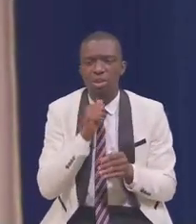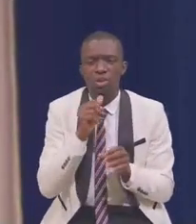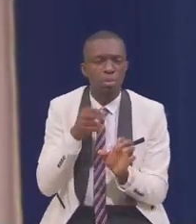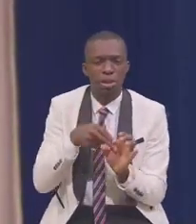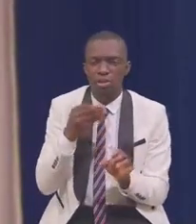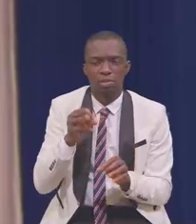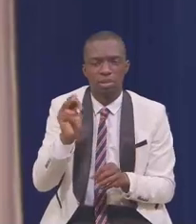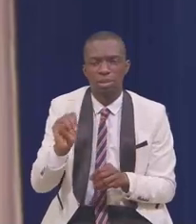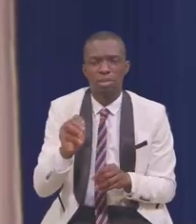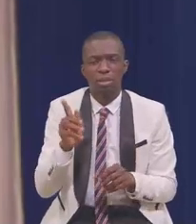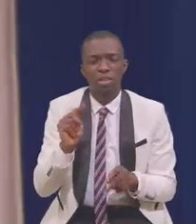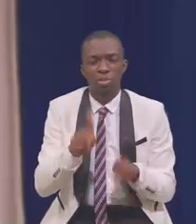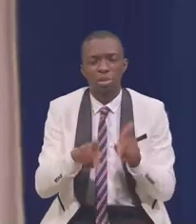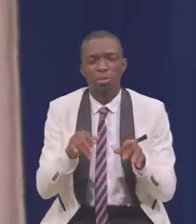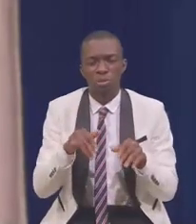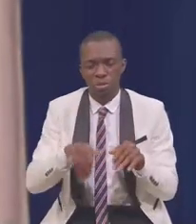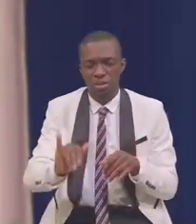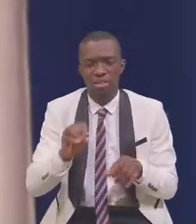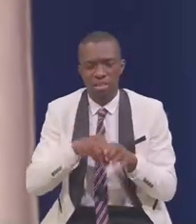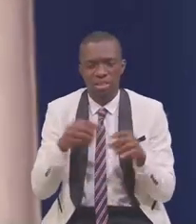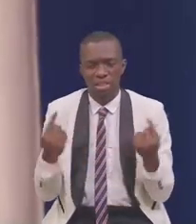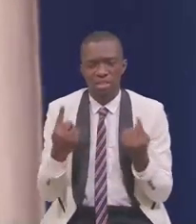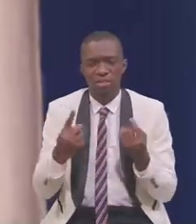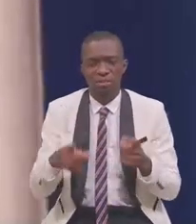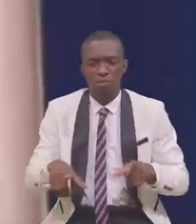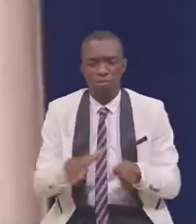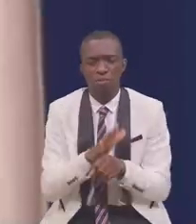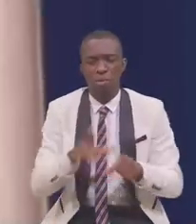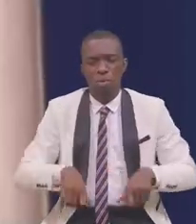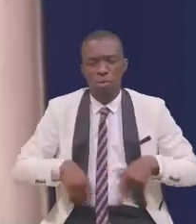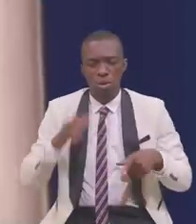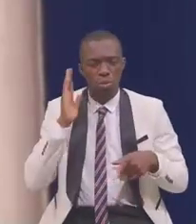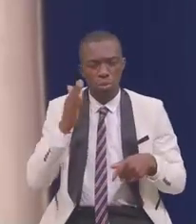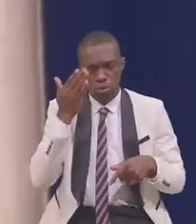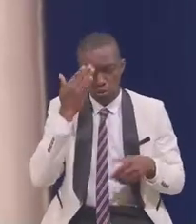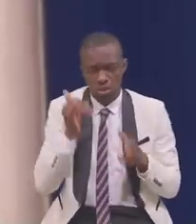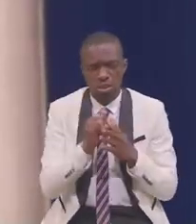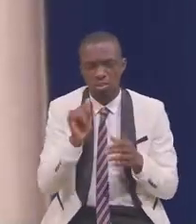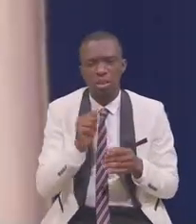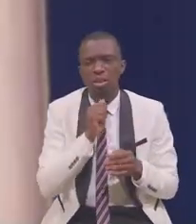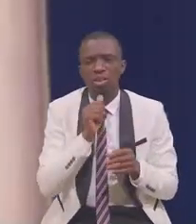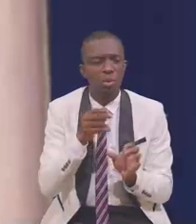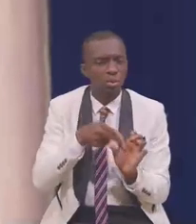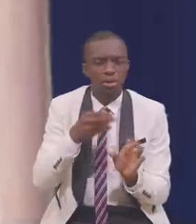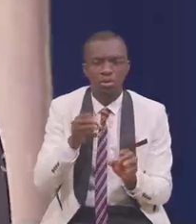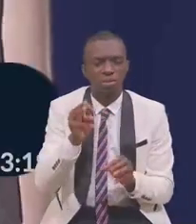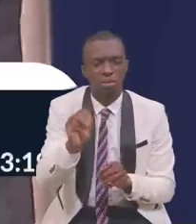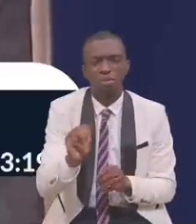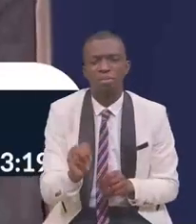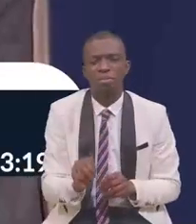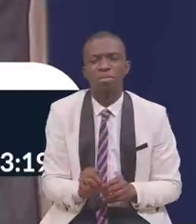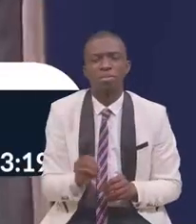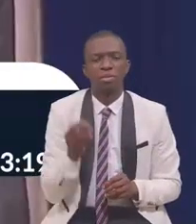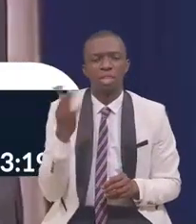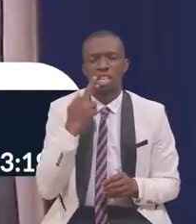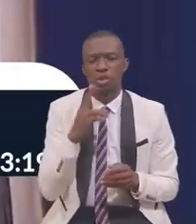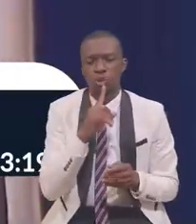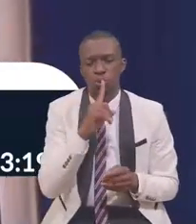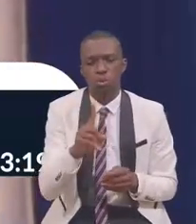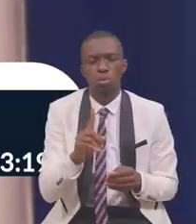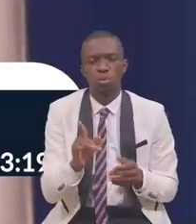leur nombre. Parce qu'il y a la séparation du vrai croyant avec le monde. Lévitique